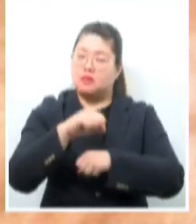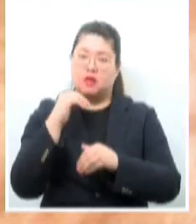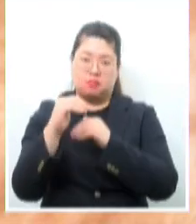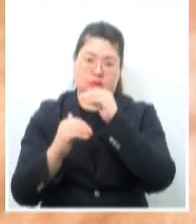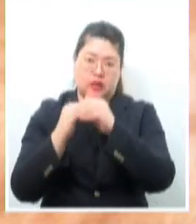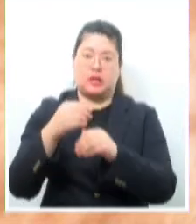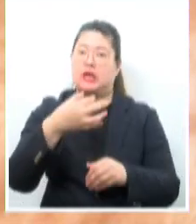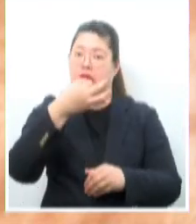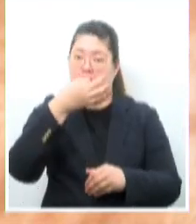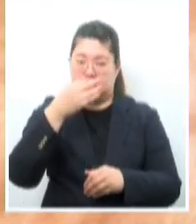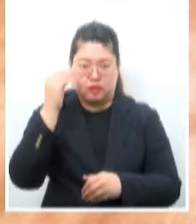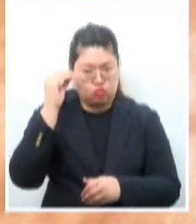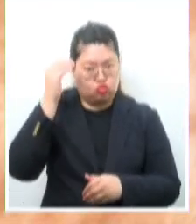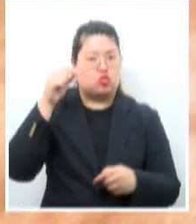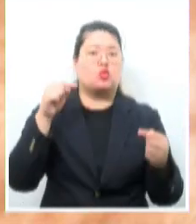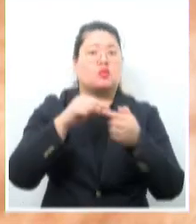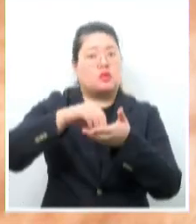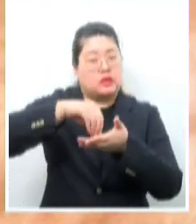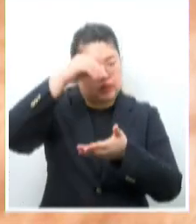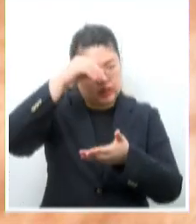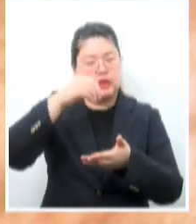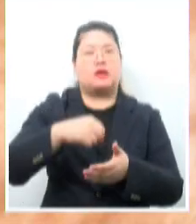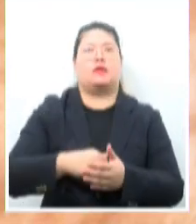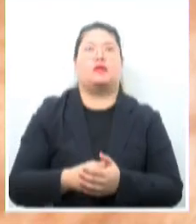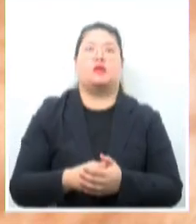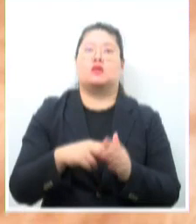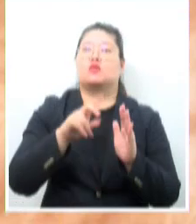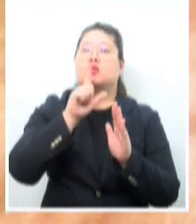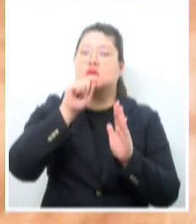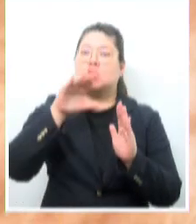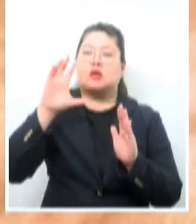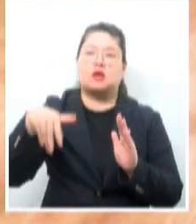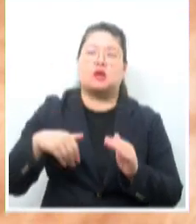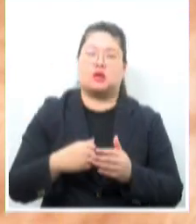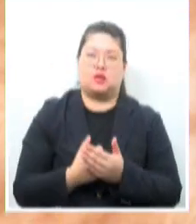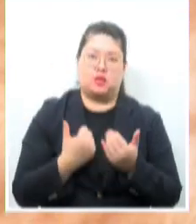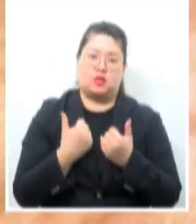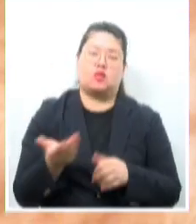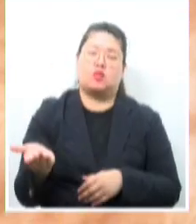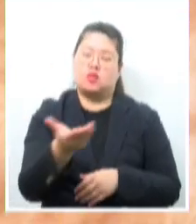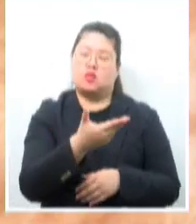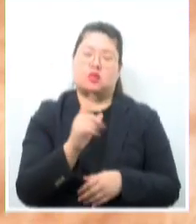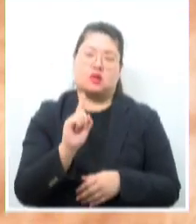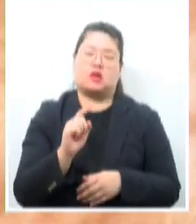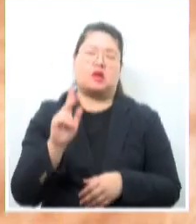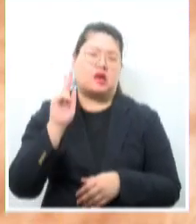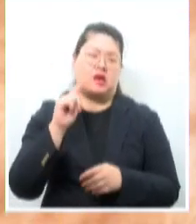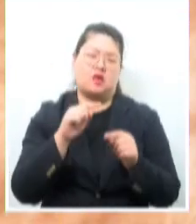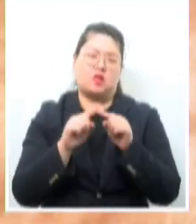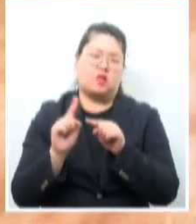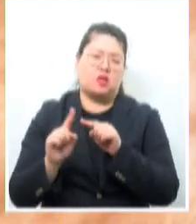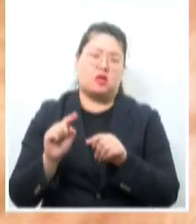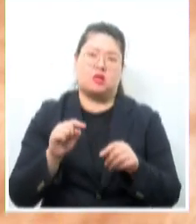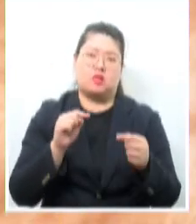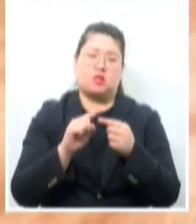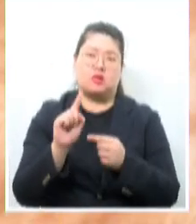ทักษะอาชีพให้กับเด็กๆที่โรงเรียนบ้านหนองหวายจังหวัดชัยนาทนะคะท่านผู้ชมทุกท่านคะเราไปต่อเนื่องกันค่ะกับอีกหนึ่งช่วงส